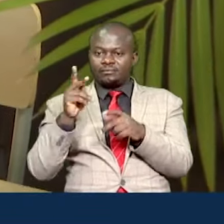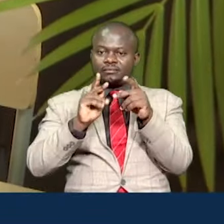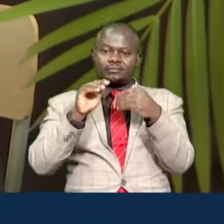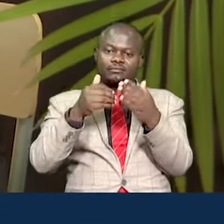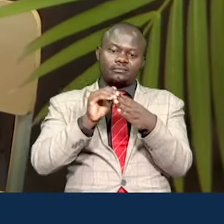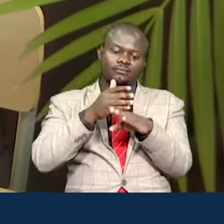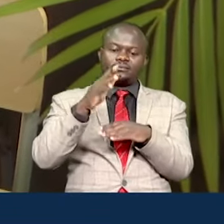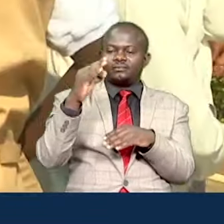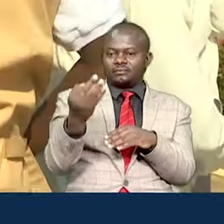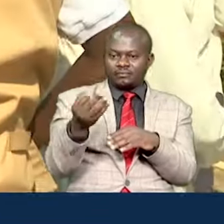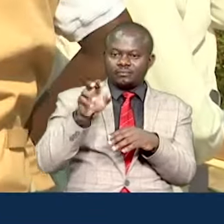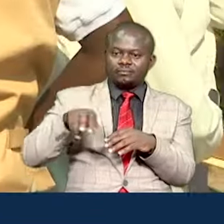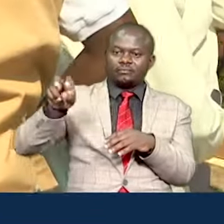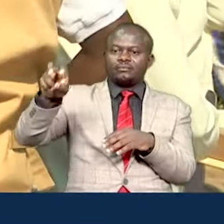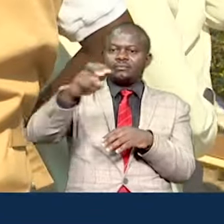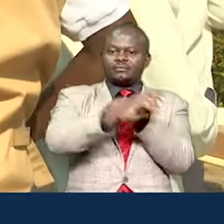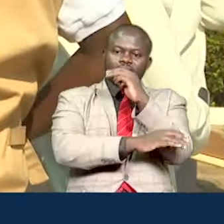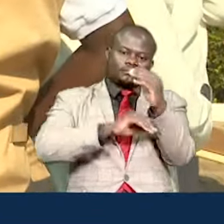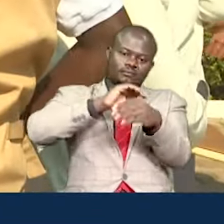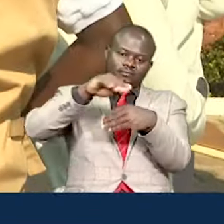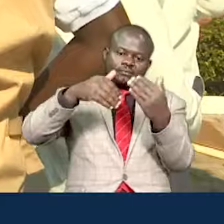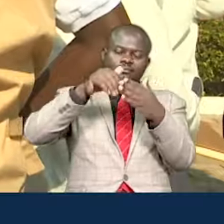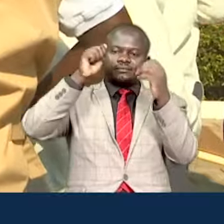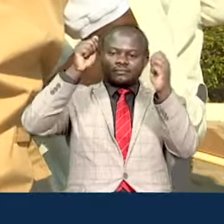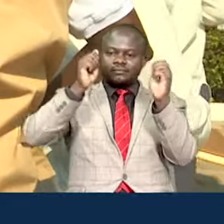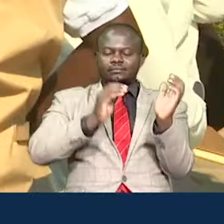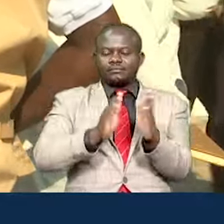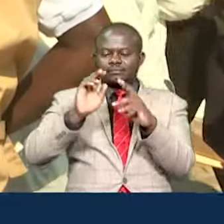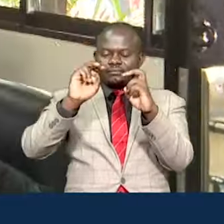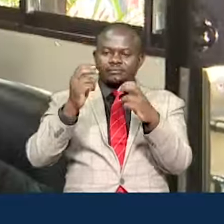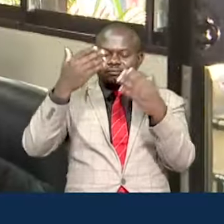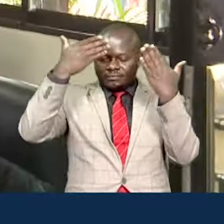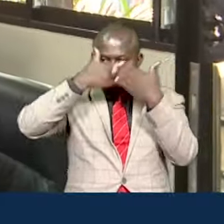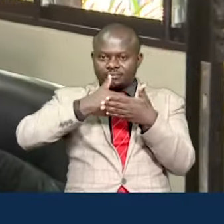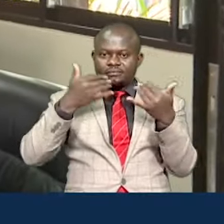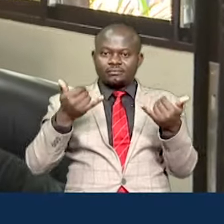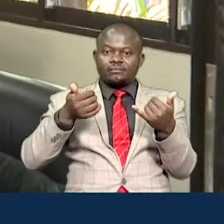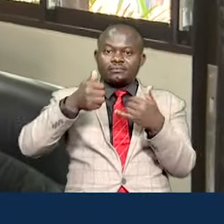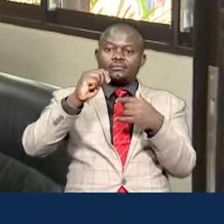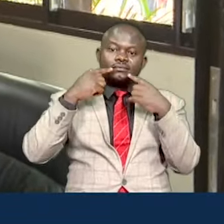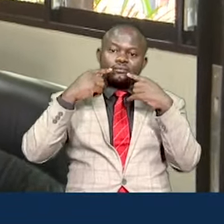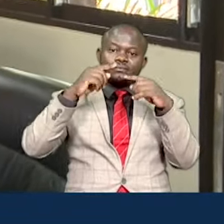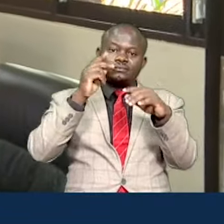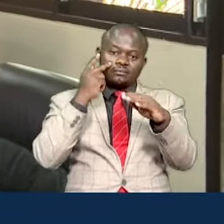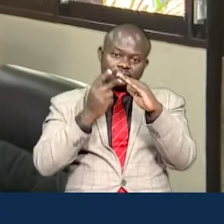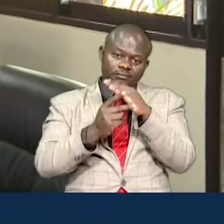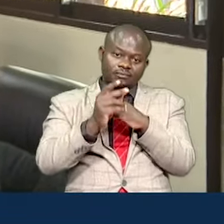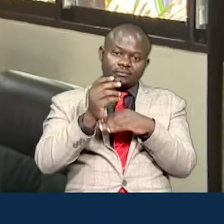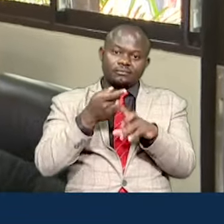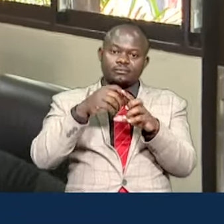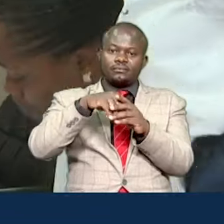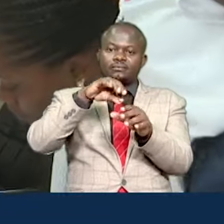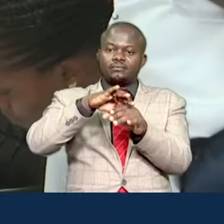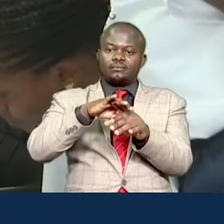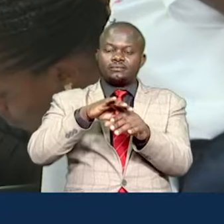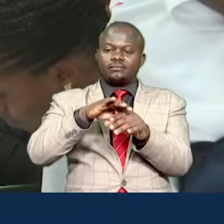ari batatu bazengurutse igihugu cyose biyamamaza. Biteganyijwe ko uyu mugoroba aribwo hatangazwa icyerekezo cy'ibyavuye mu matora.